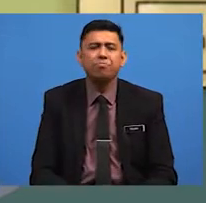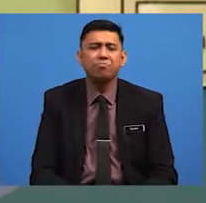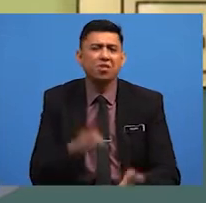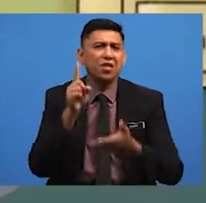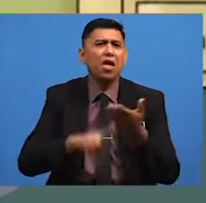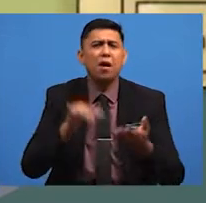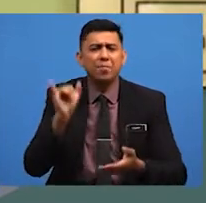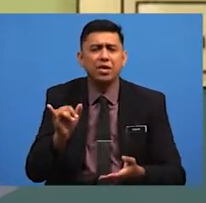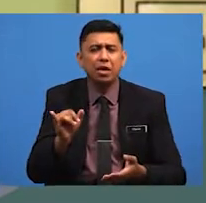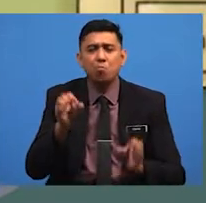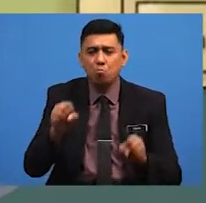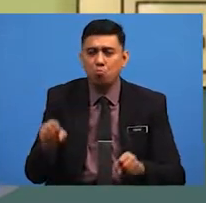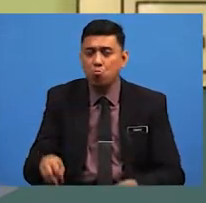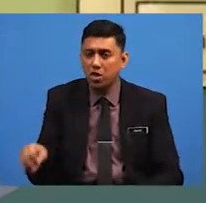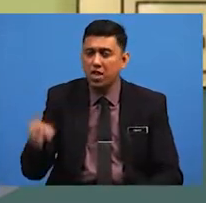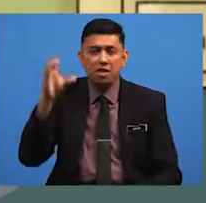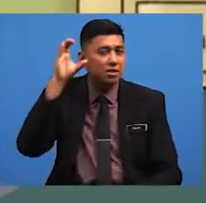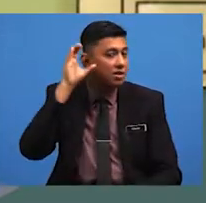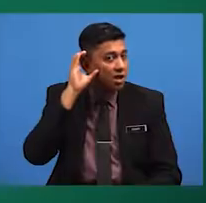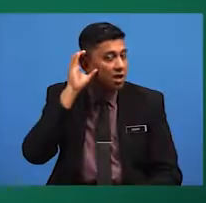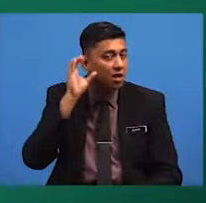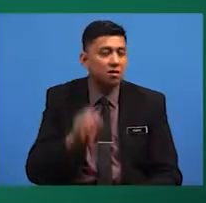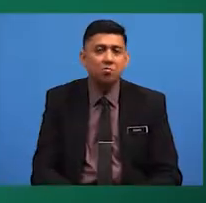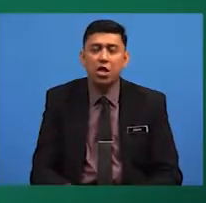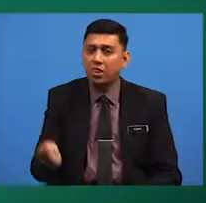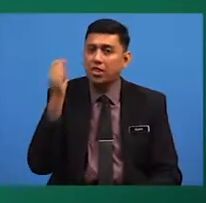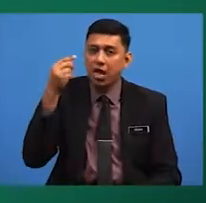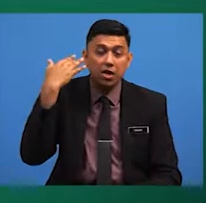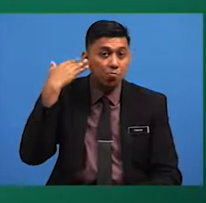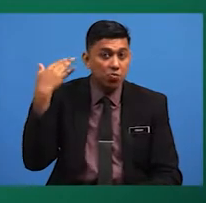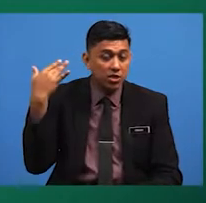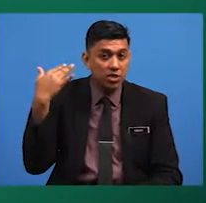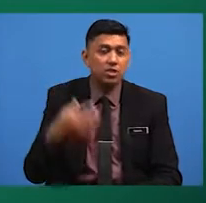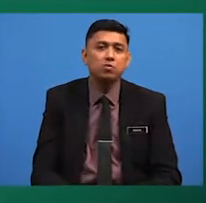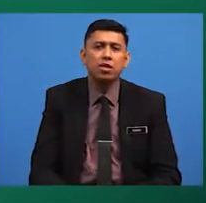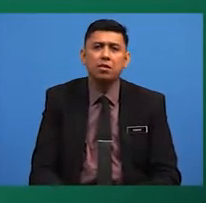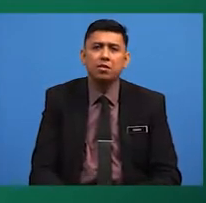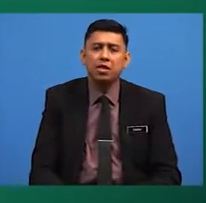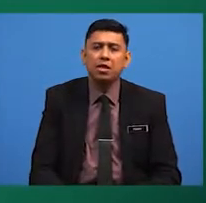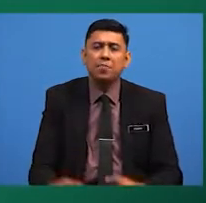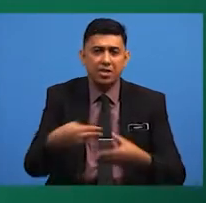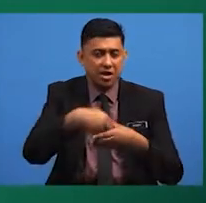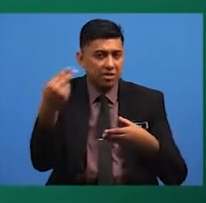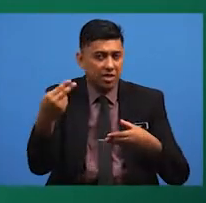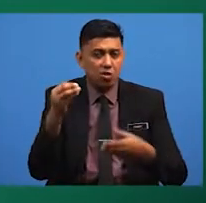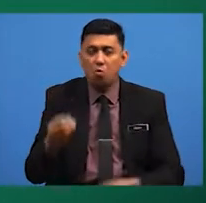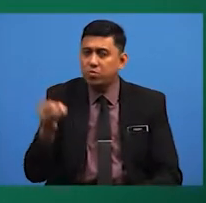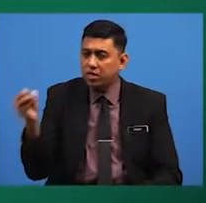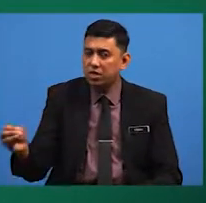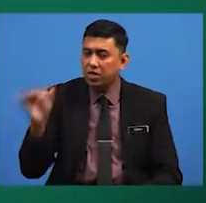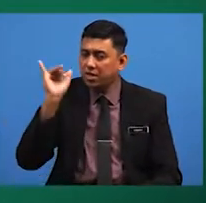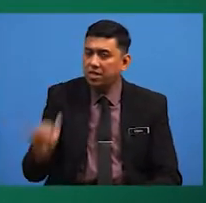apa yang mereka dengar sebentar tadi ilah tenaga bunyi tenaga bunyi terhasil daripada